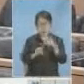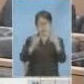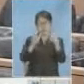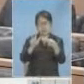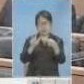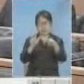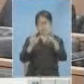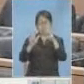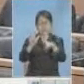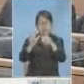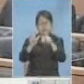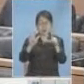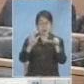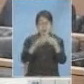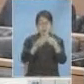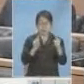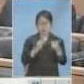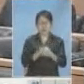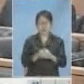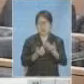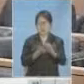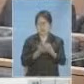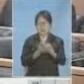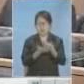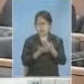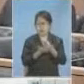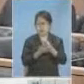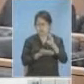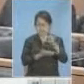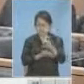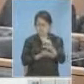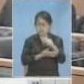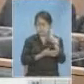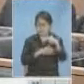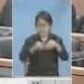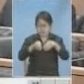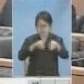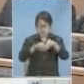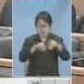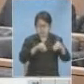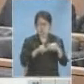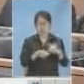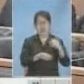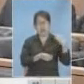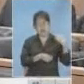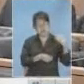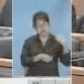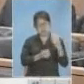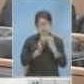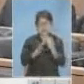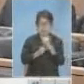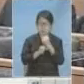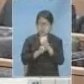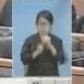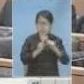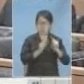36,000กว่าล้านแต่ว่าไม่ได้ตั้งงบไว้ให้กับหน่วยงานหรือว่าอาสาสมัครพวกเนี้ยซึ่งกรมการป